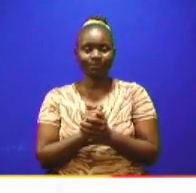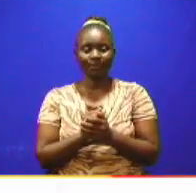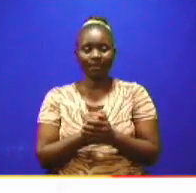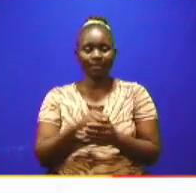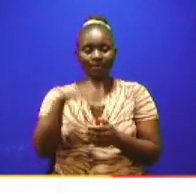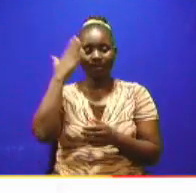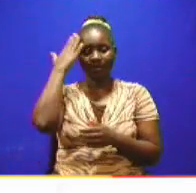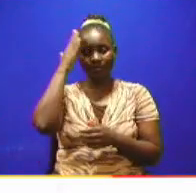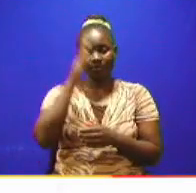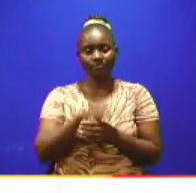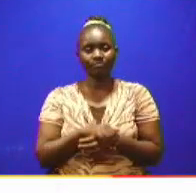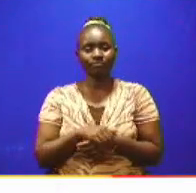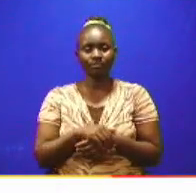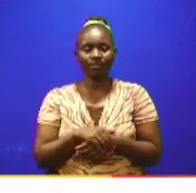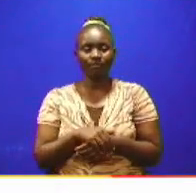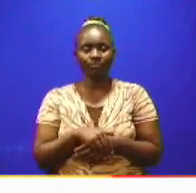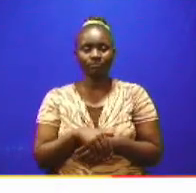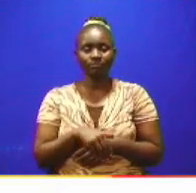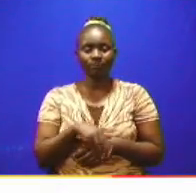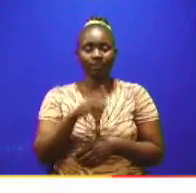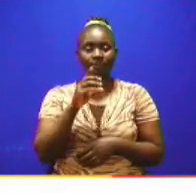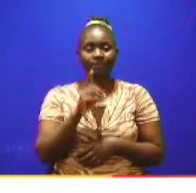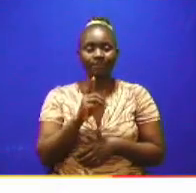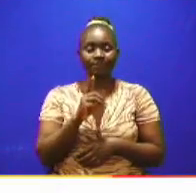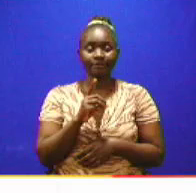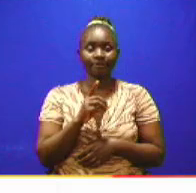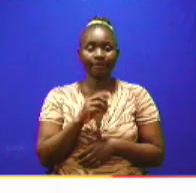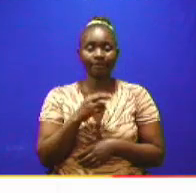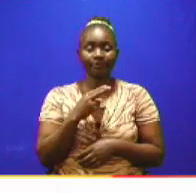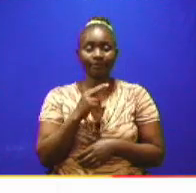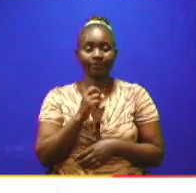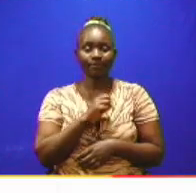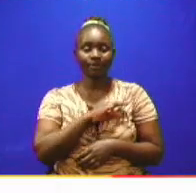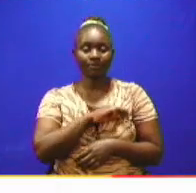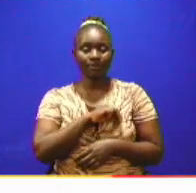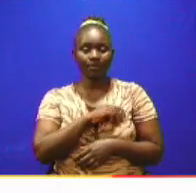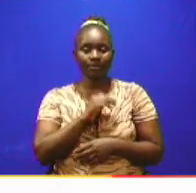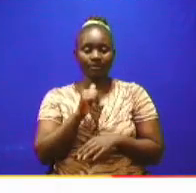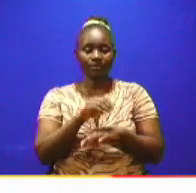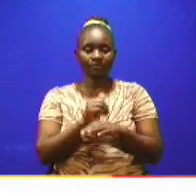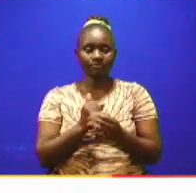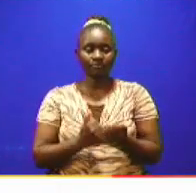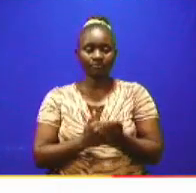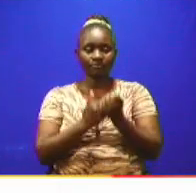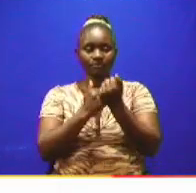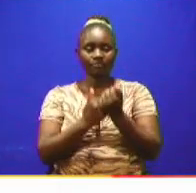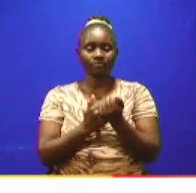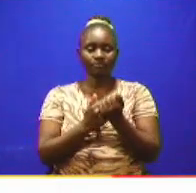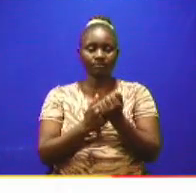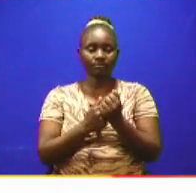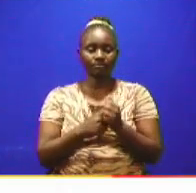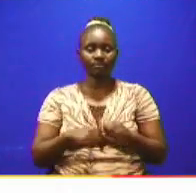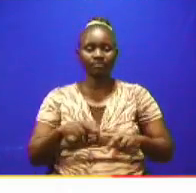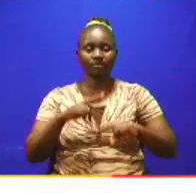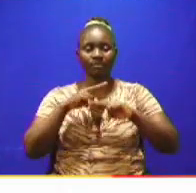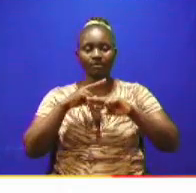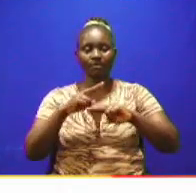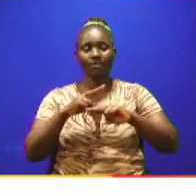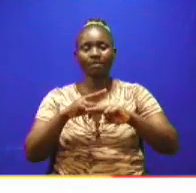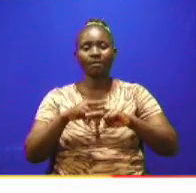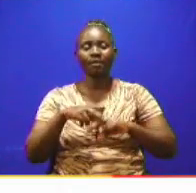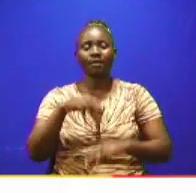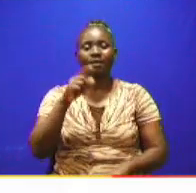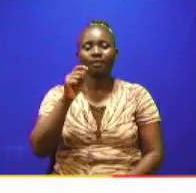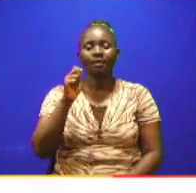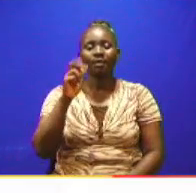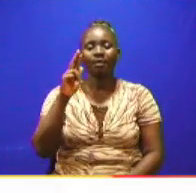na Diaspora to Village Earth Mission. Kia bato kobo konyu wabili tukulia lero. Gochia zisikuru elia sekondari ya Tarachai